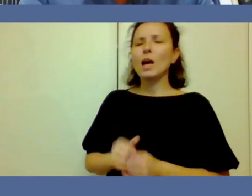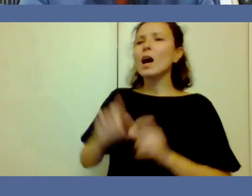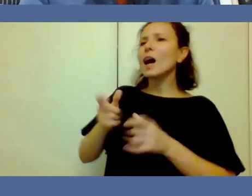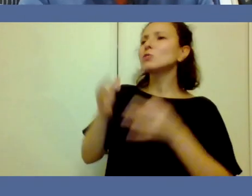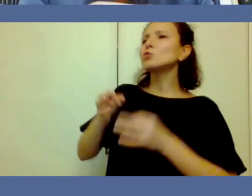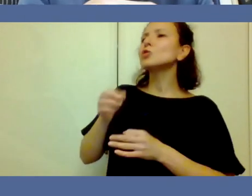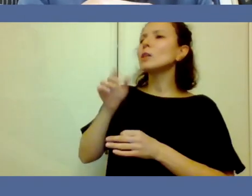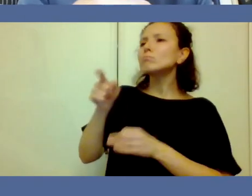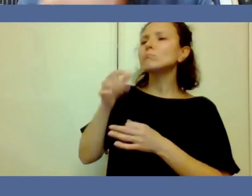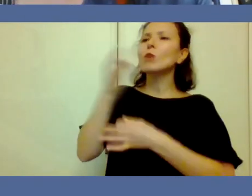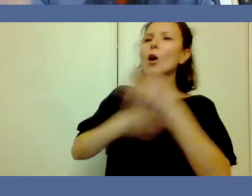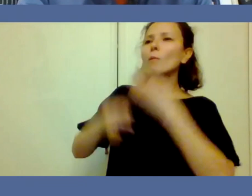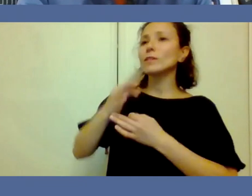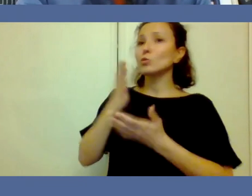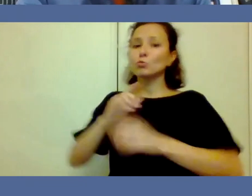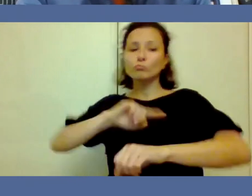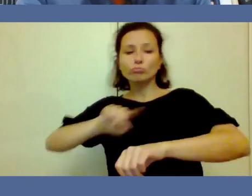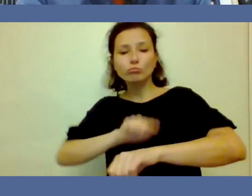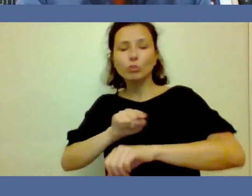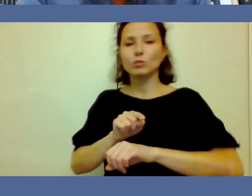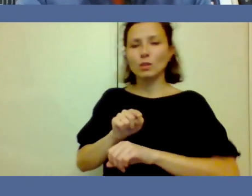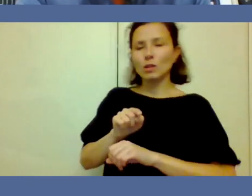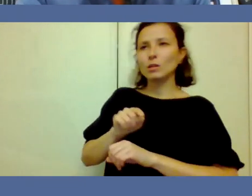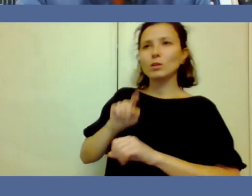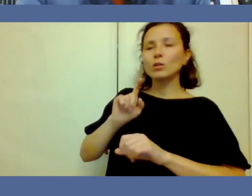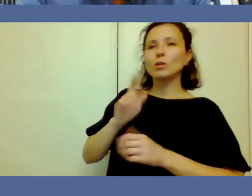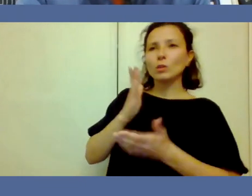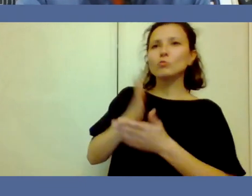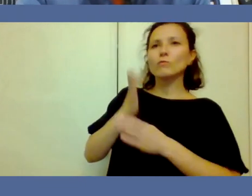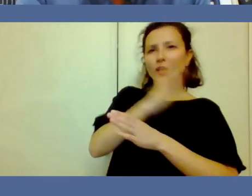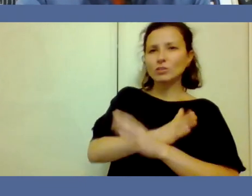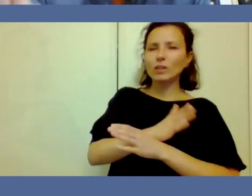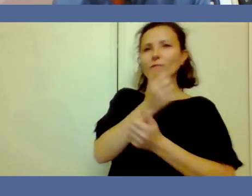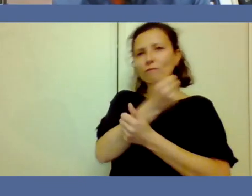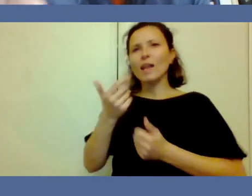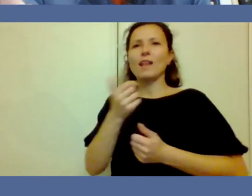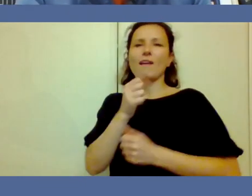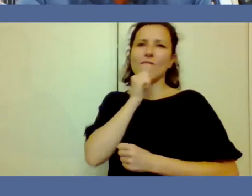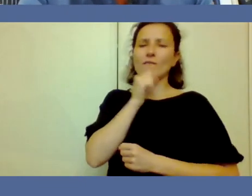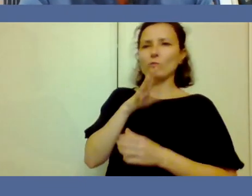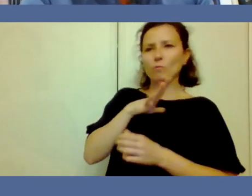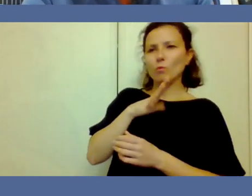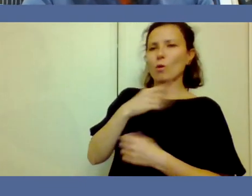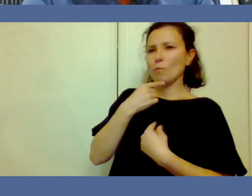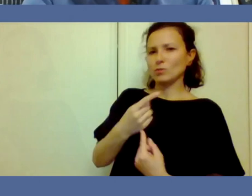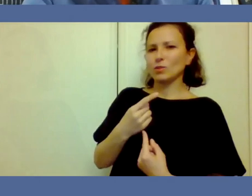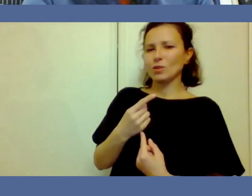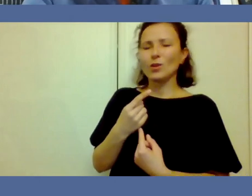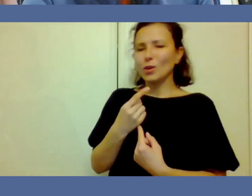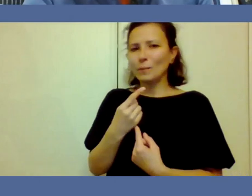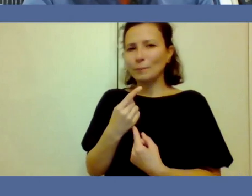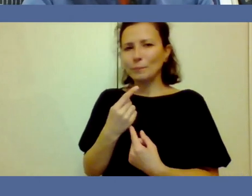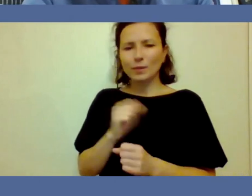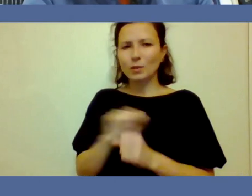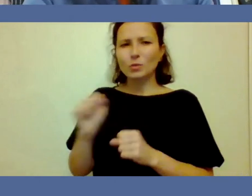nas od blisko godziny, to co pani powiedziała w wielu innych wywiadach, to nie jest materiał